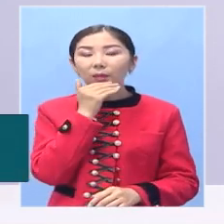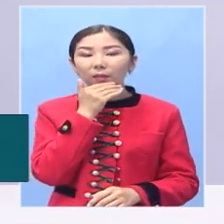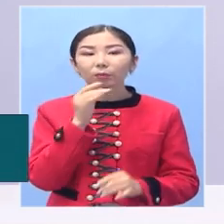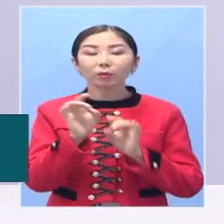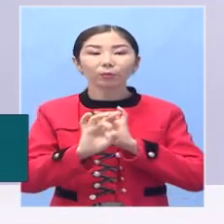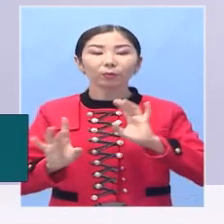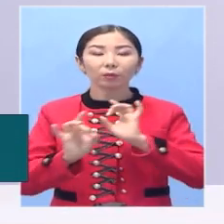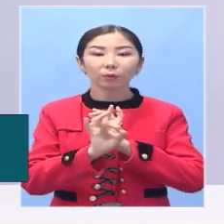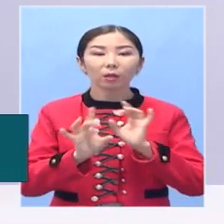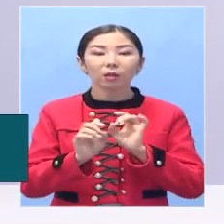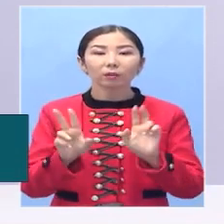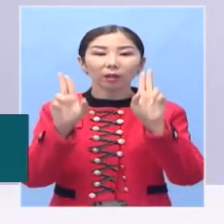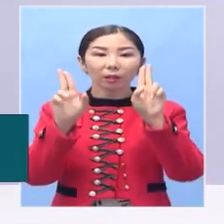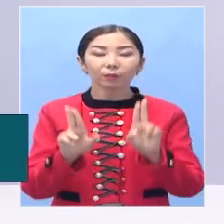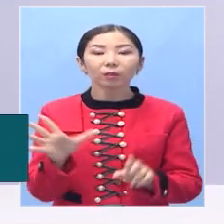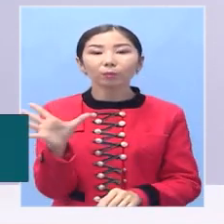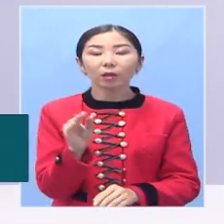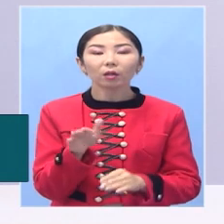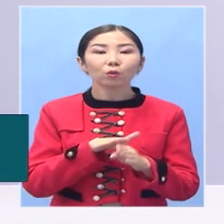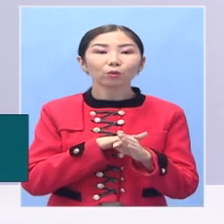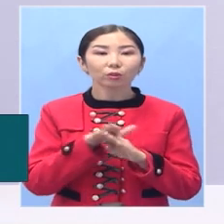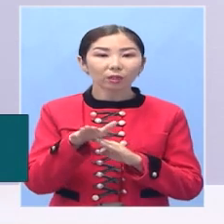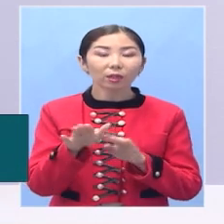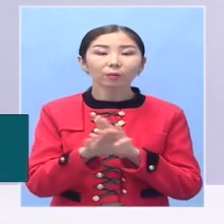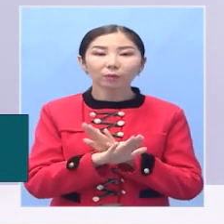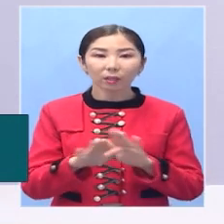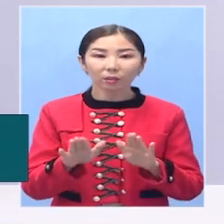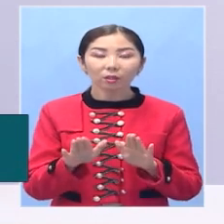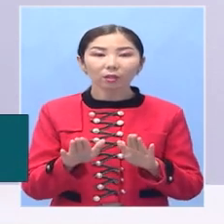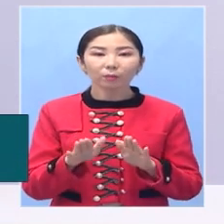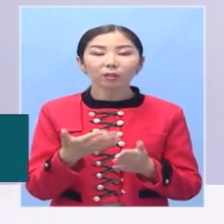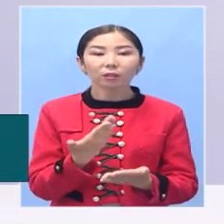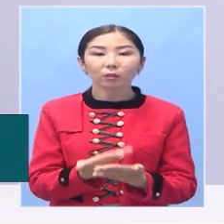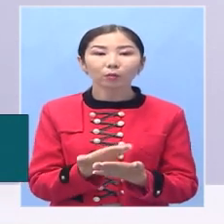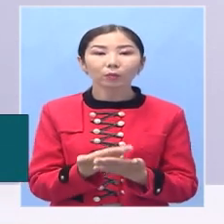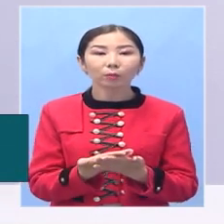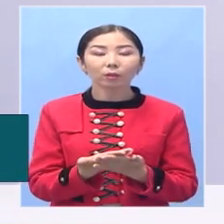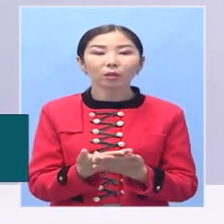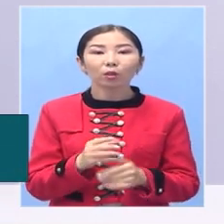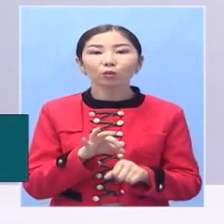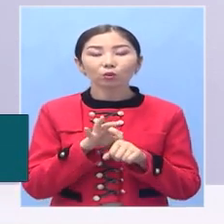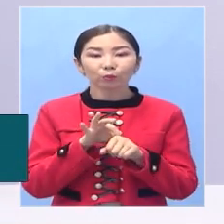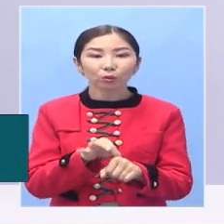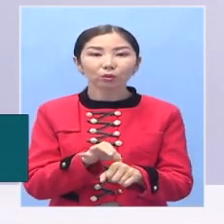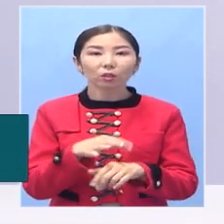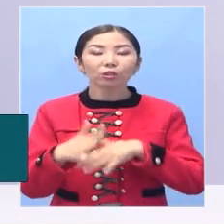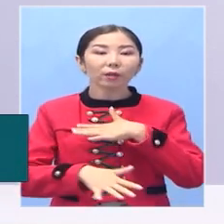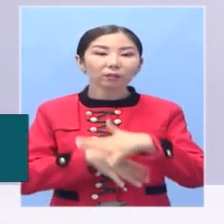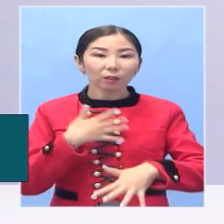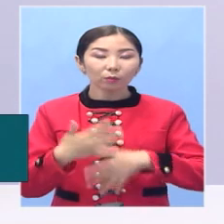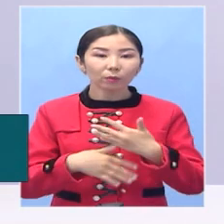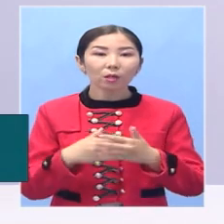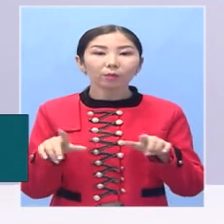Енді сол талаптардың бәрін орындай алмай. Жаңа біз белгілі себептермен сол жұмыс жүргізе алмай, сондай